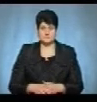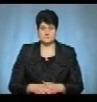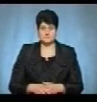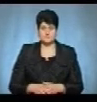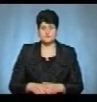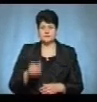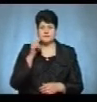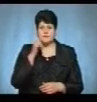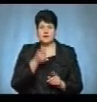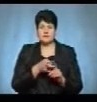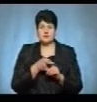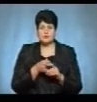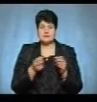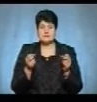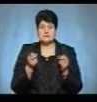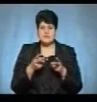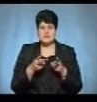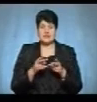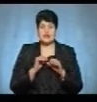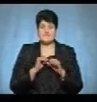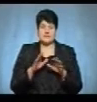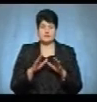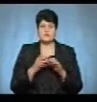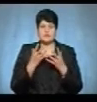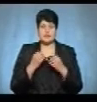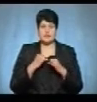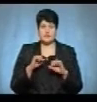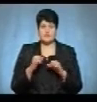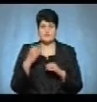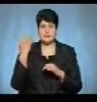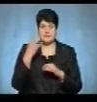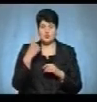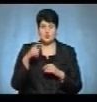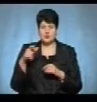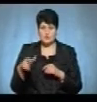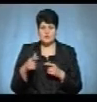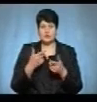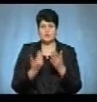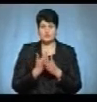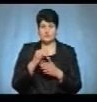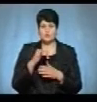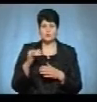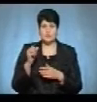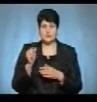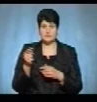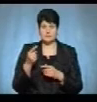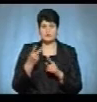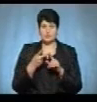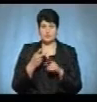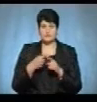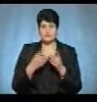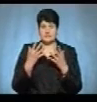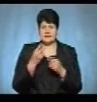І завтра у зв'язку зі спецефіром до Дня Героїв Небесної Сотні інформаційні випуски на UA Тернопіль у другій половині дня. Дивіться